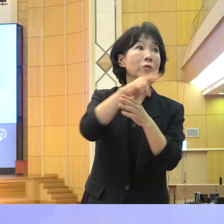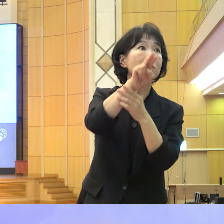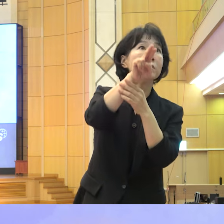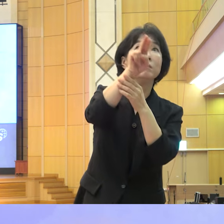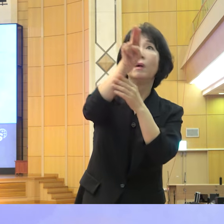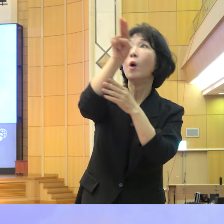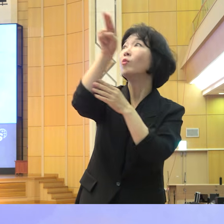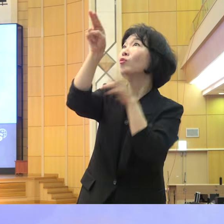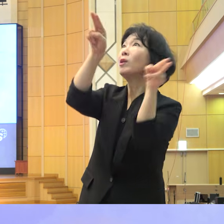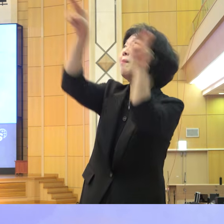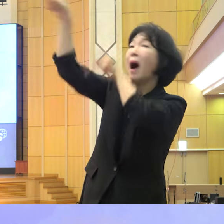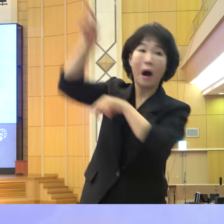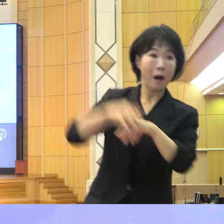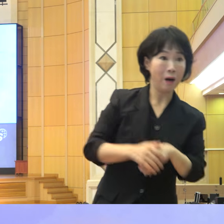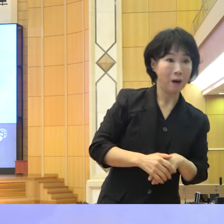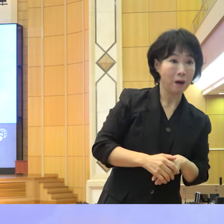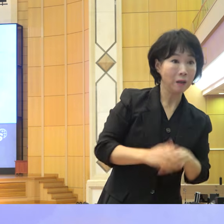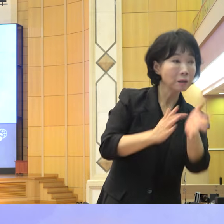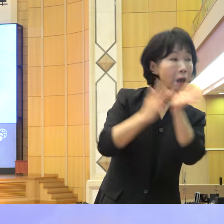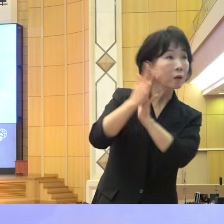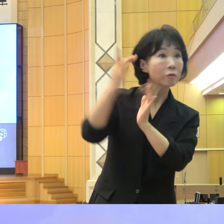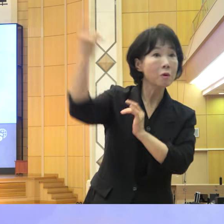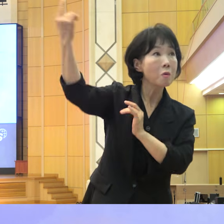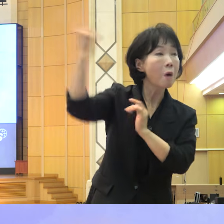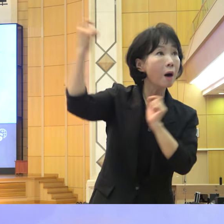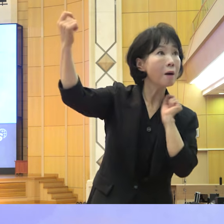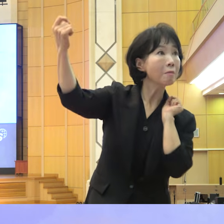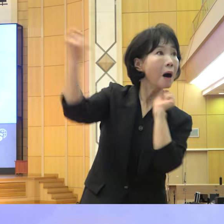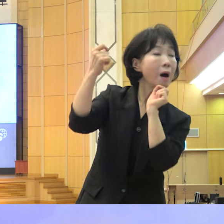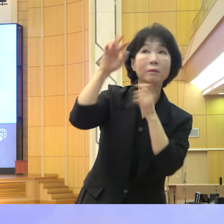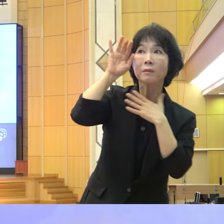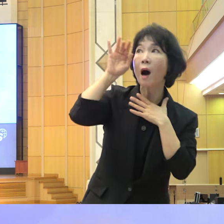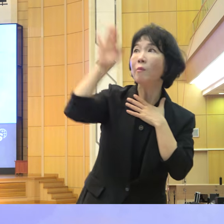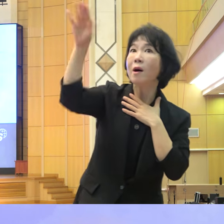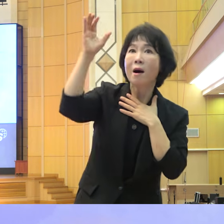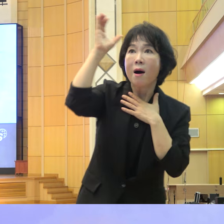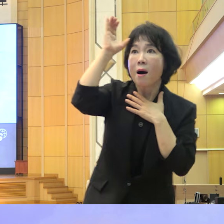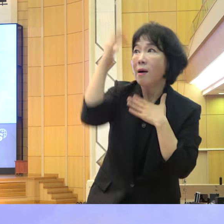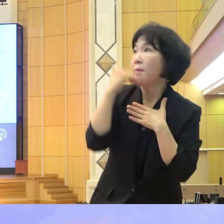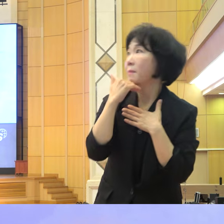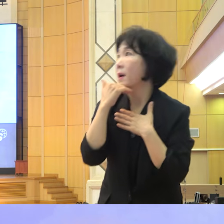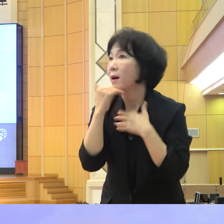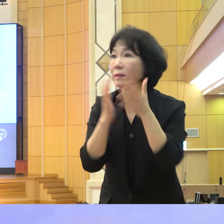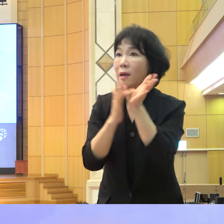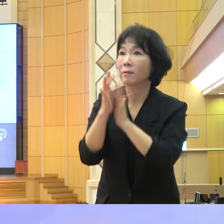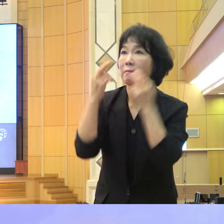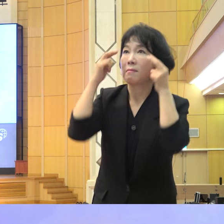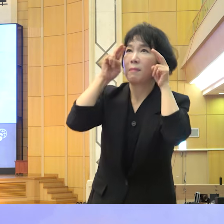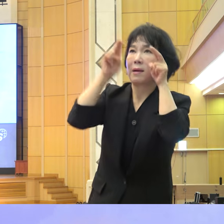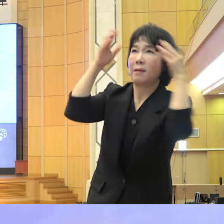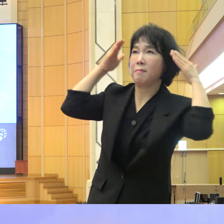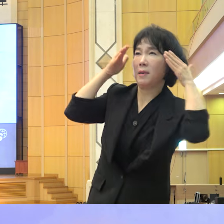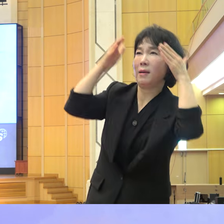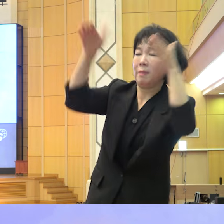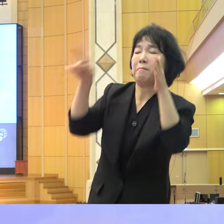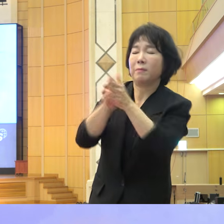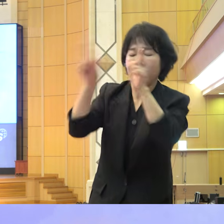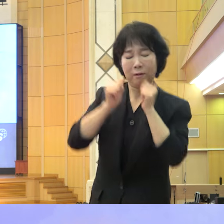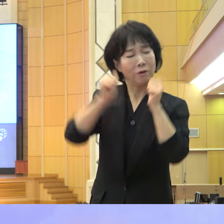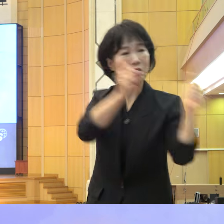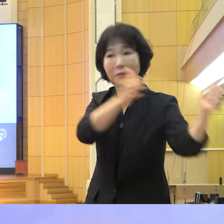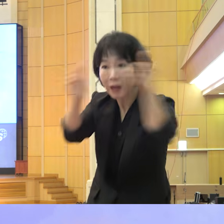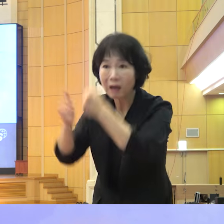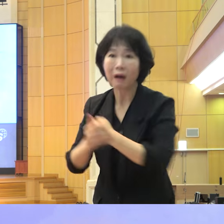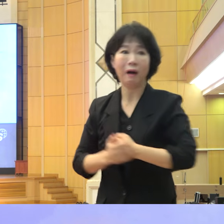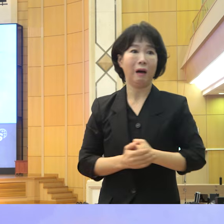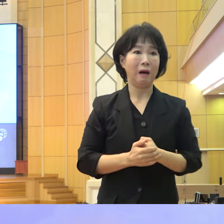보라는 거예요. 주님이 오실 것을 사모하고 기다리고 주님만을 바라보는 그런 믿음 생활을 해야